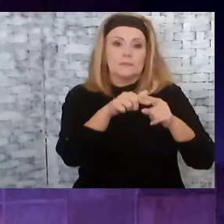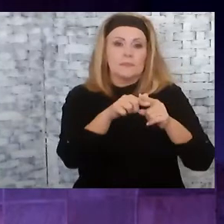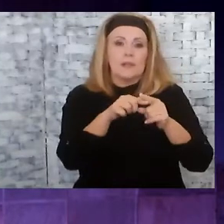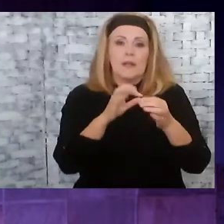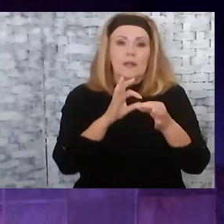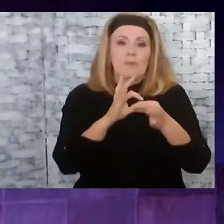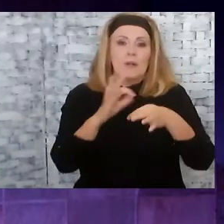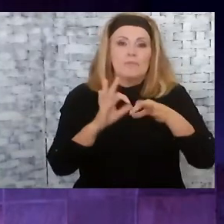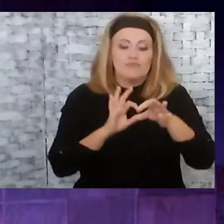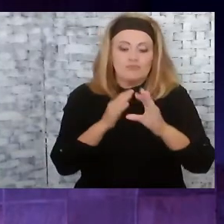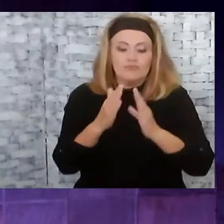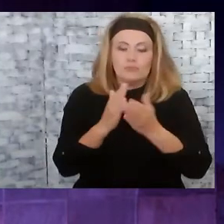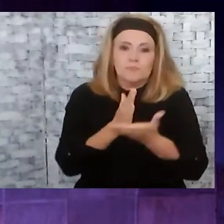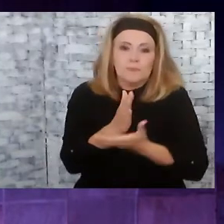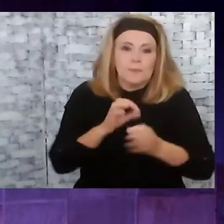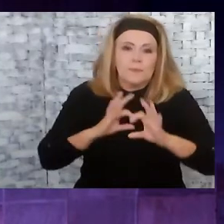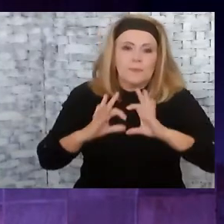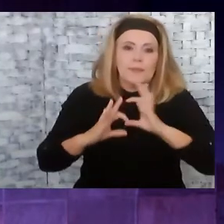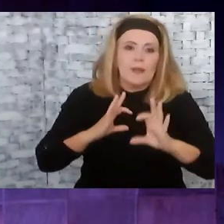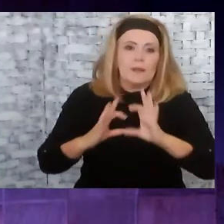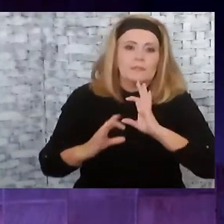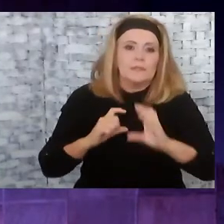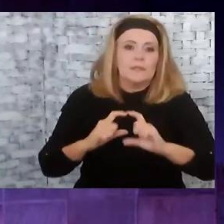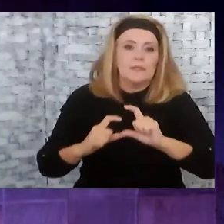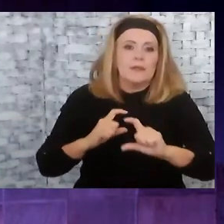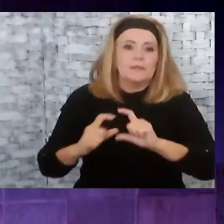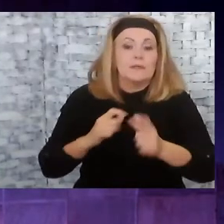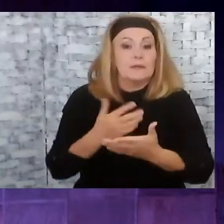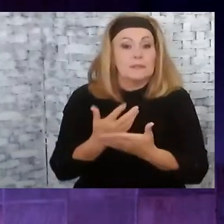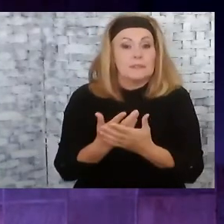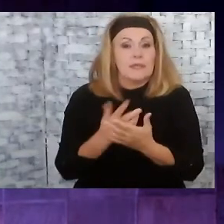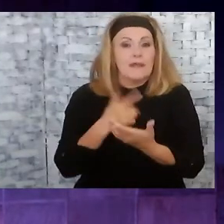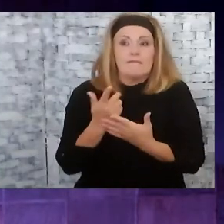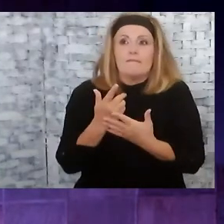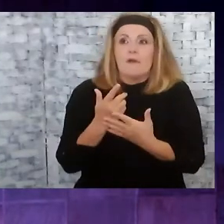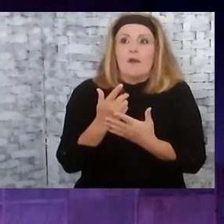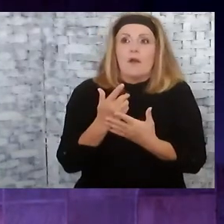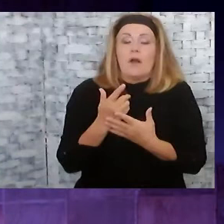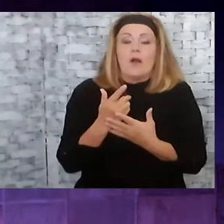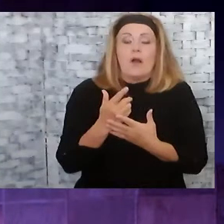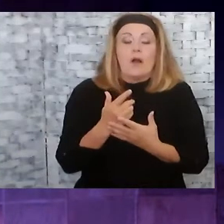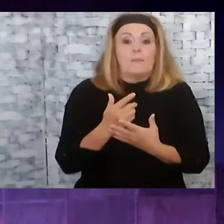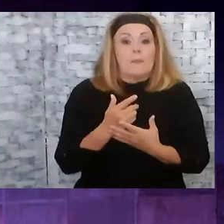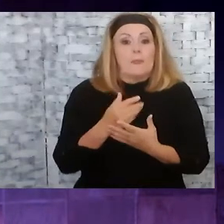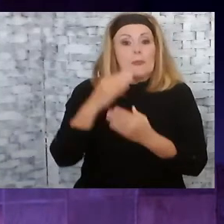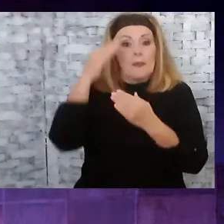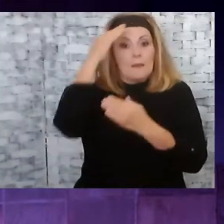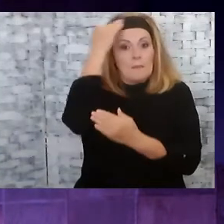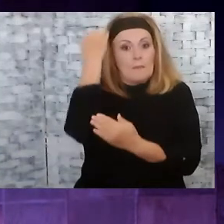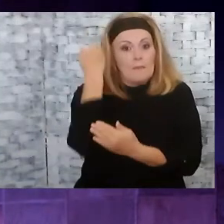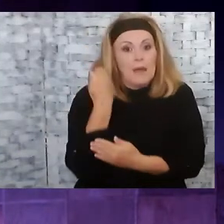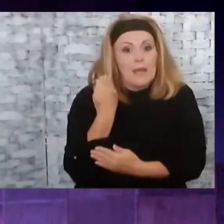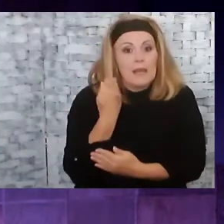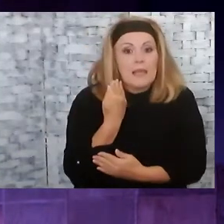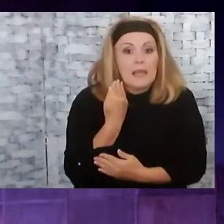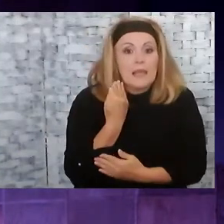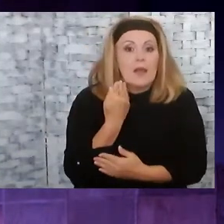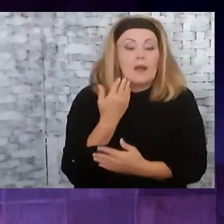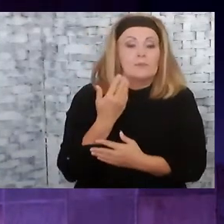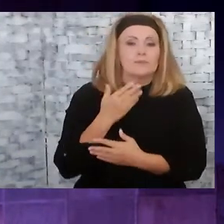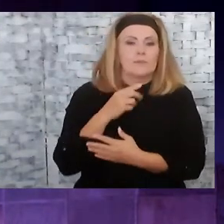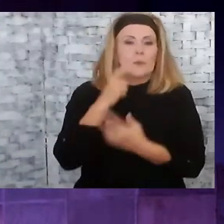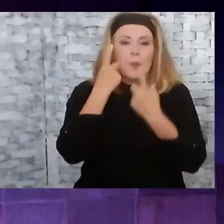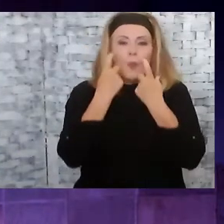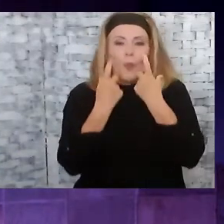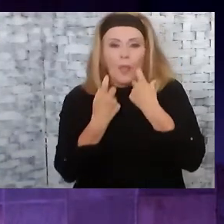karakters. Byvoorbeeld met die opstanding, as Maria huil, want sy dink Jesus se liggaam is gesteel, dan verskyn Jesus aan haar en